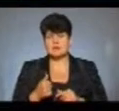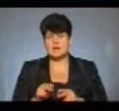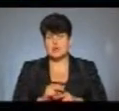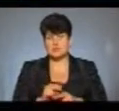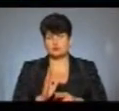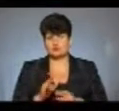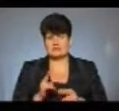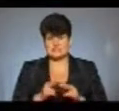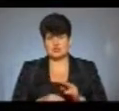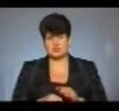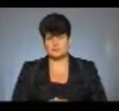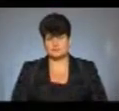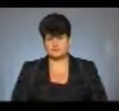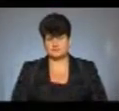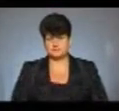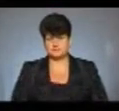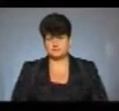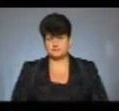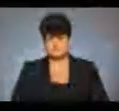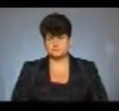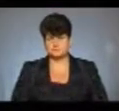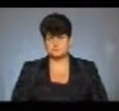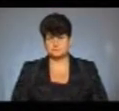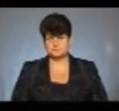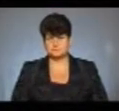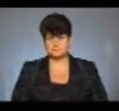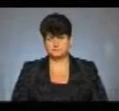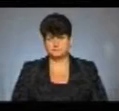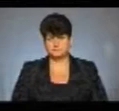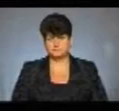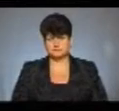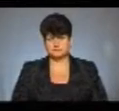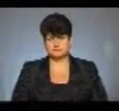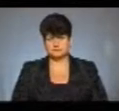буде завершено. Любов Гадомська, Андрій Прокопів. Новини на Суспільному.